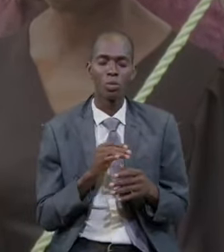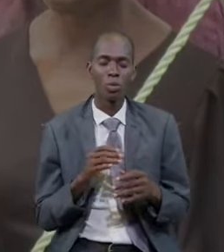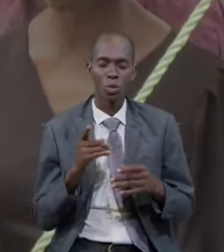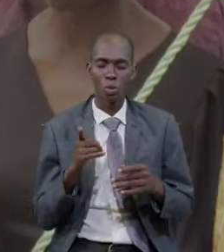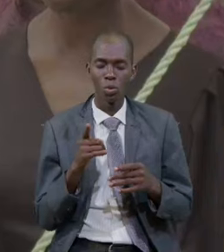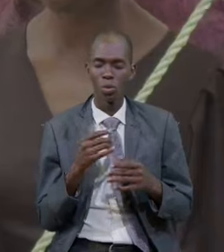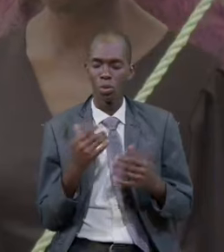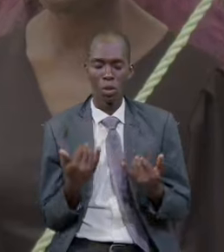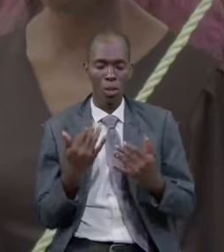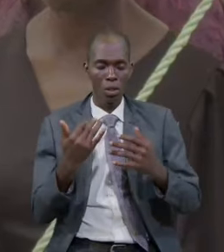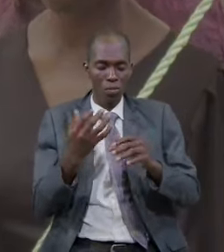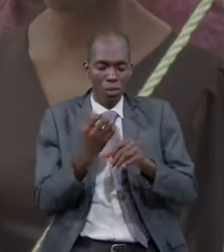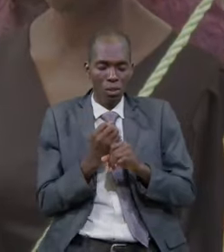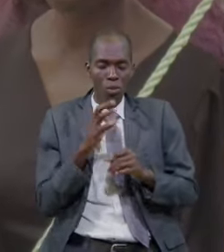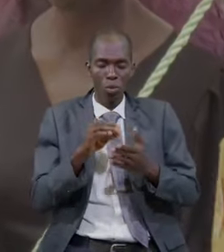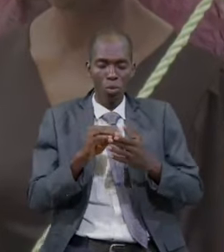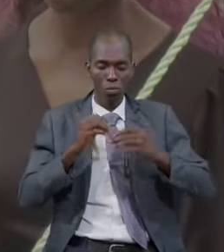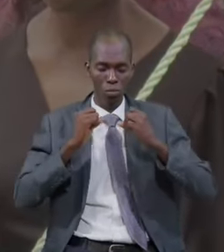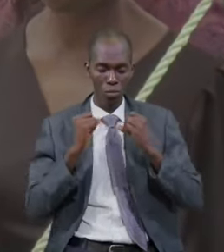la force de caractère,